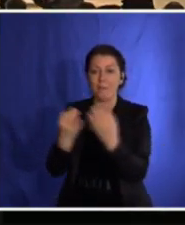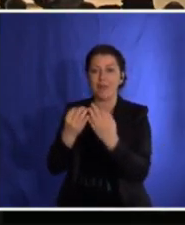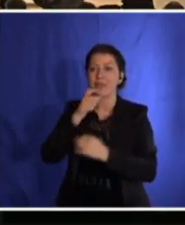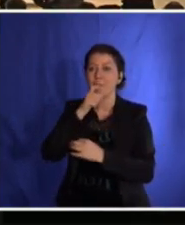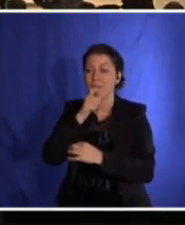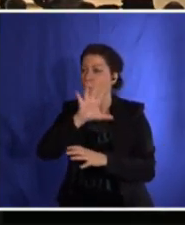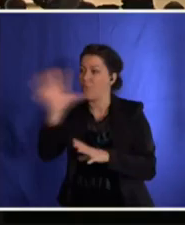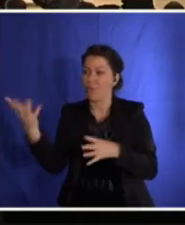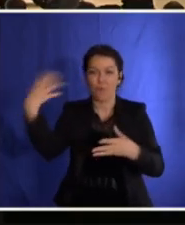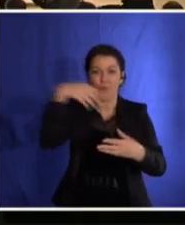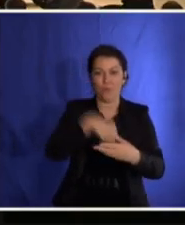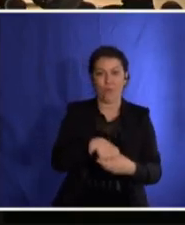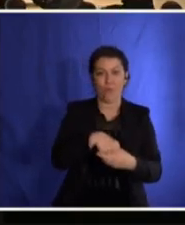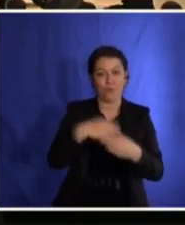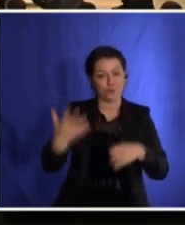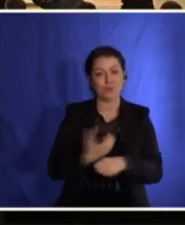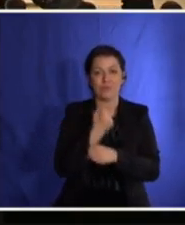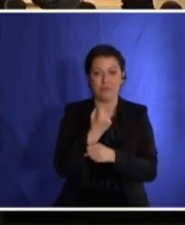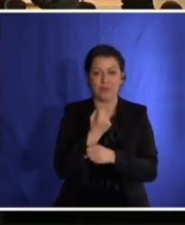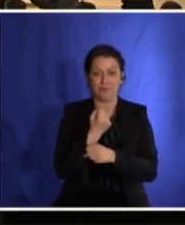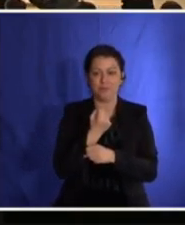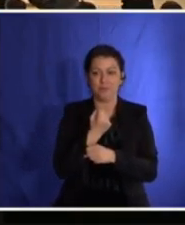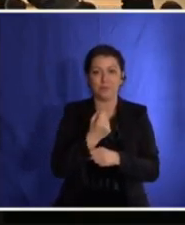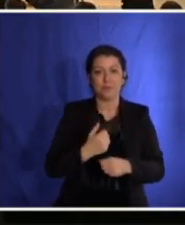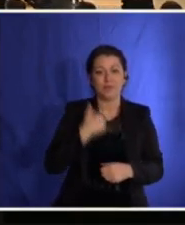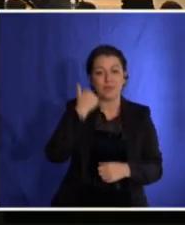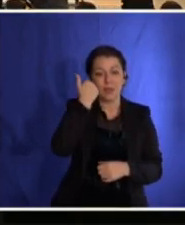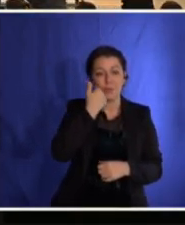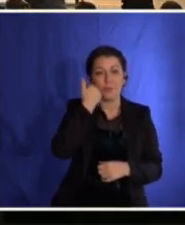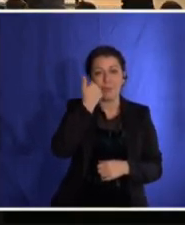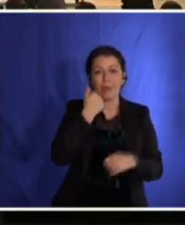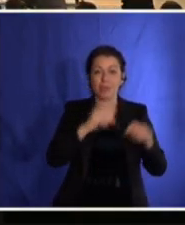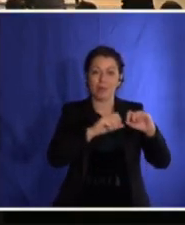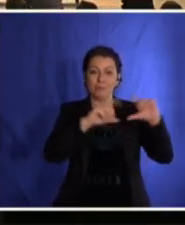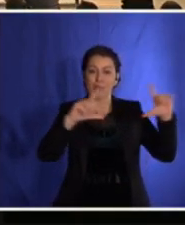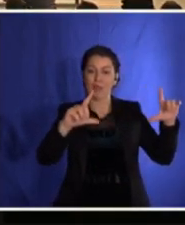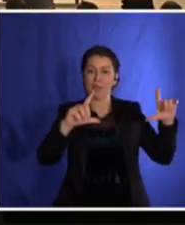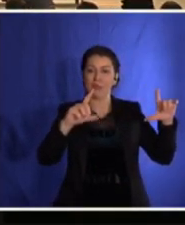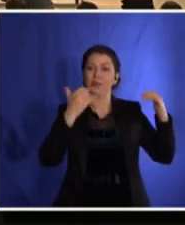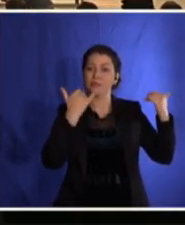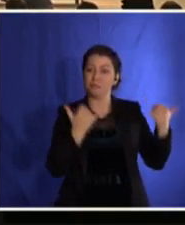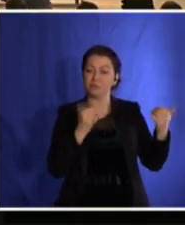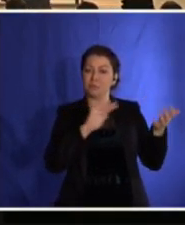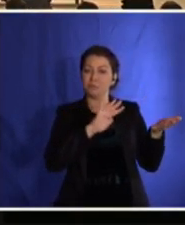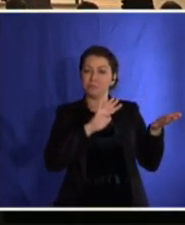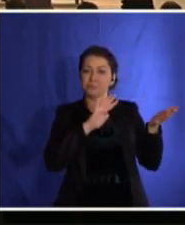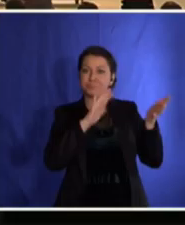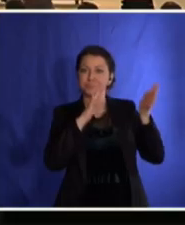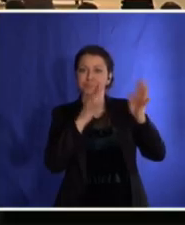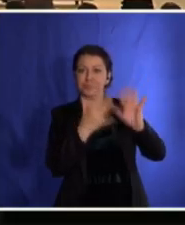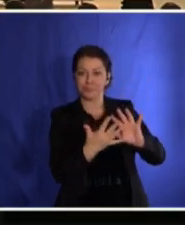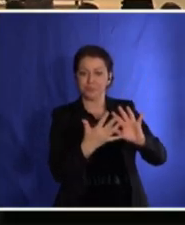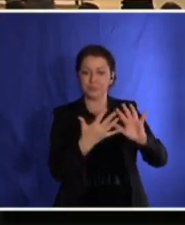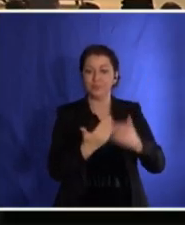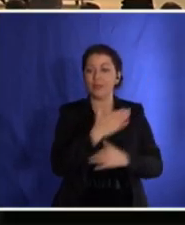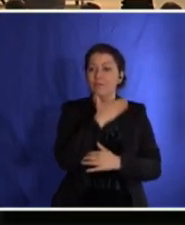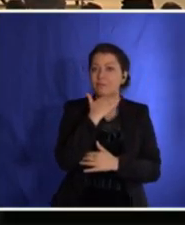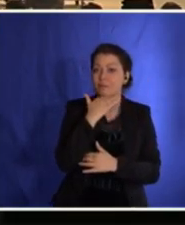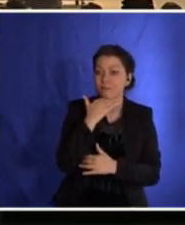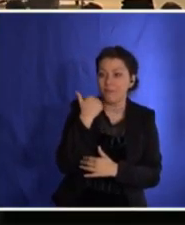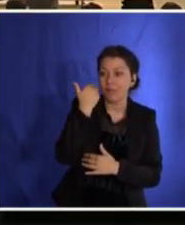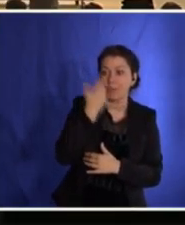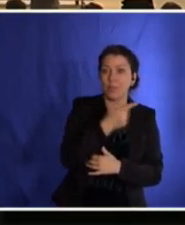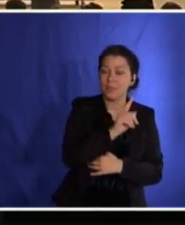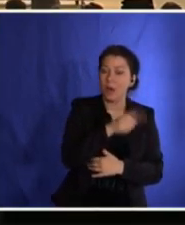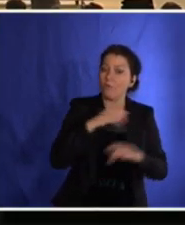bekommen. Das Männerbild hat sich entscheidend gewandelt, liebe Petra. Viele leisten hier schon Familienarbeit,